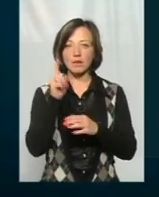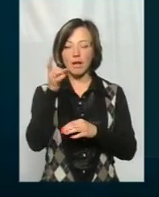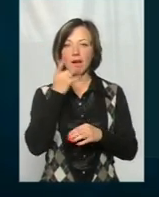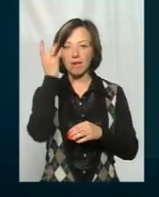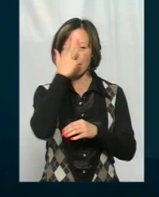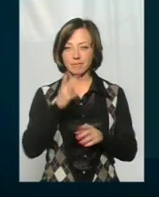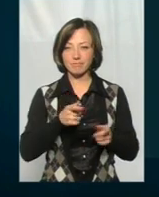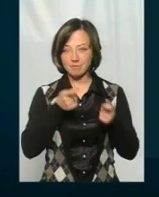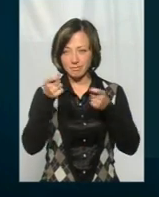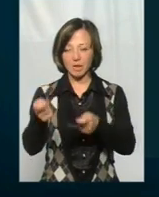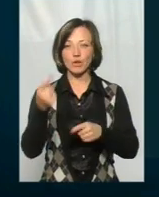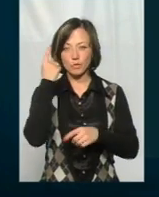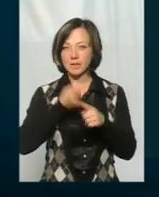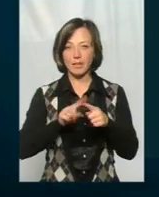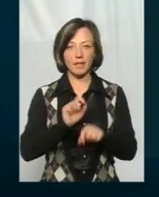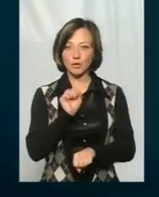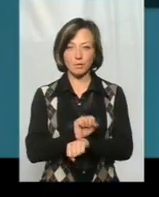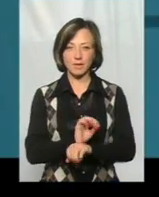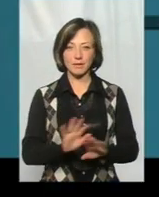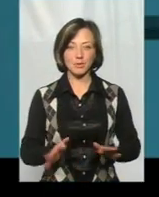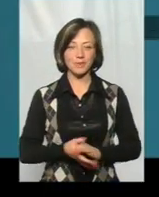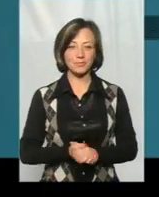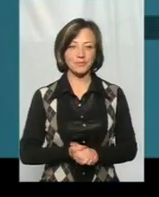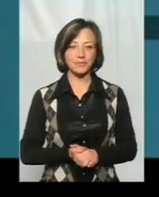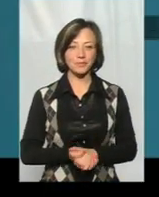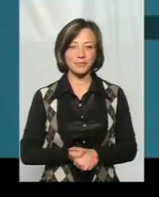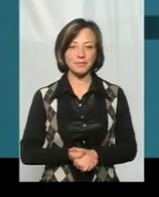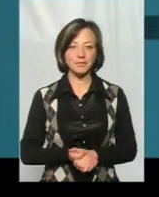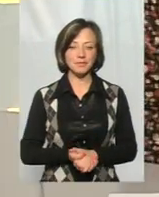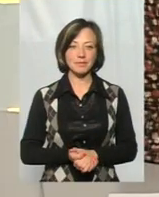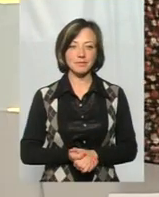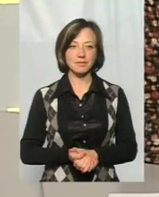ми думаємо, що на цьому ми не зупинимося.